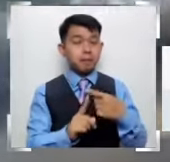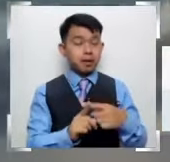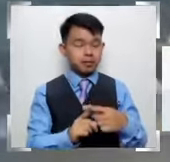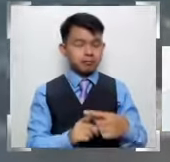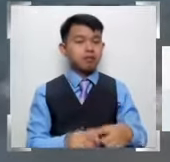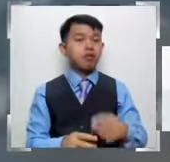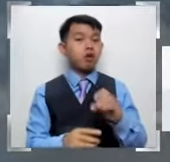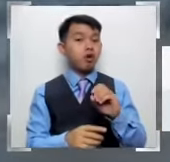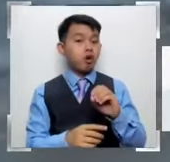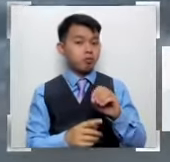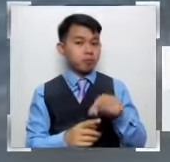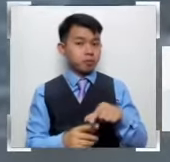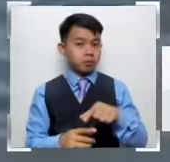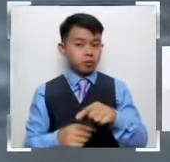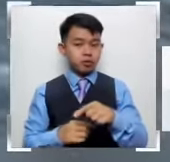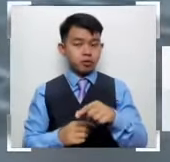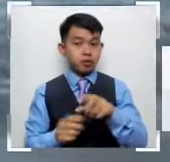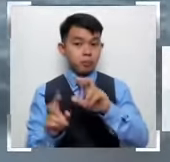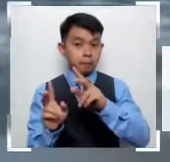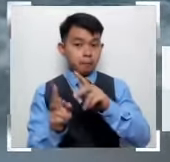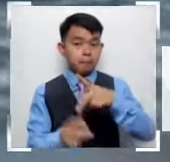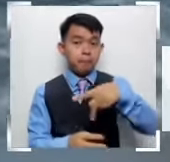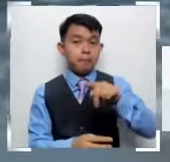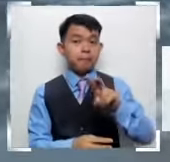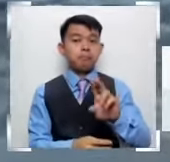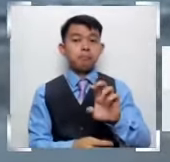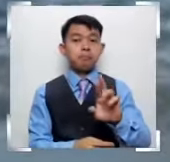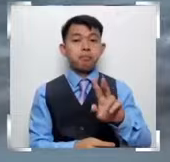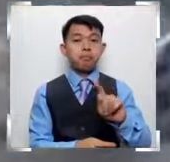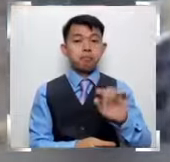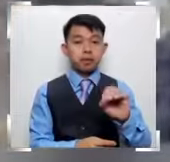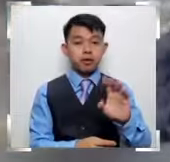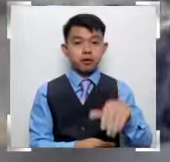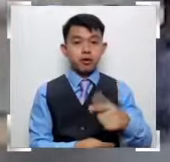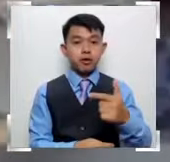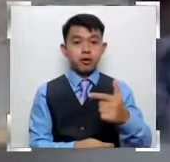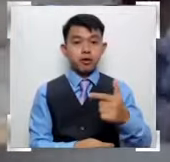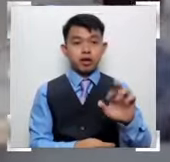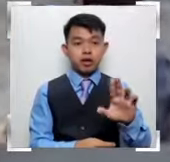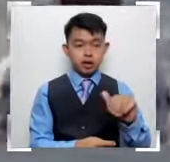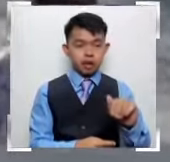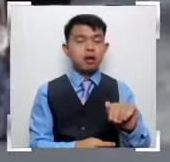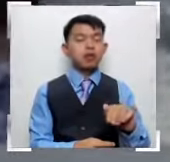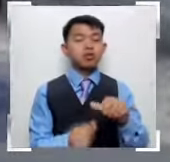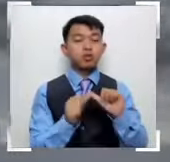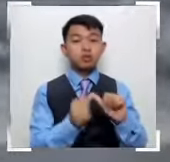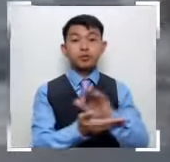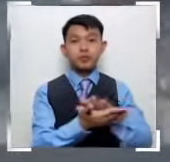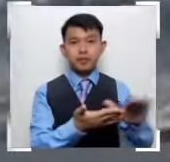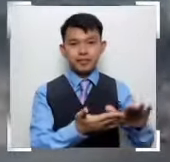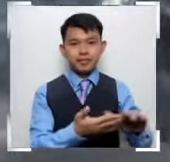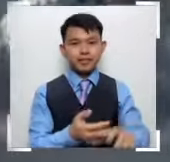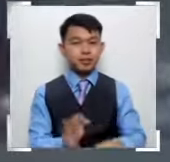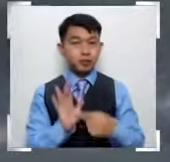sand ng Puerto Galera. Para patunayang ligtas maligo, sabay-sabay lumublob sa tubig ang mga residenteng naka-white